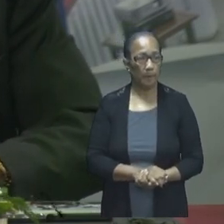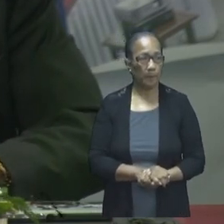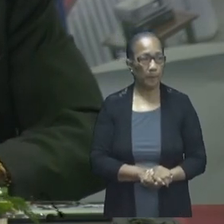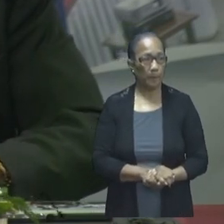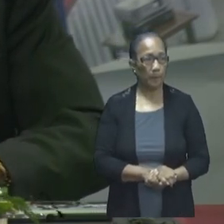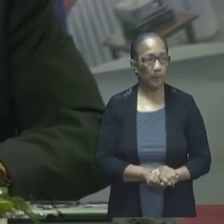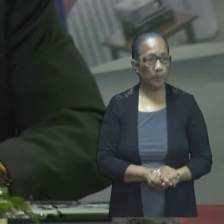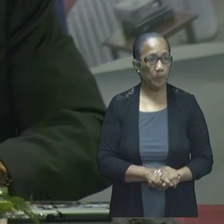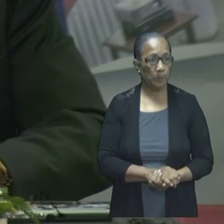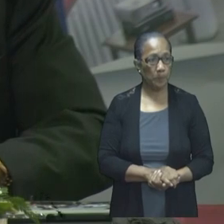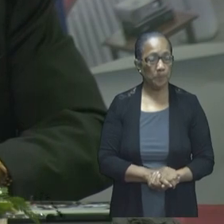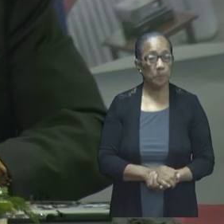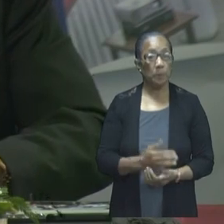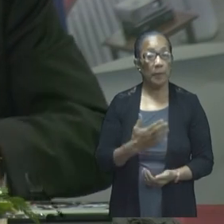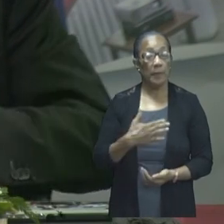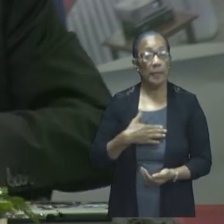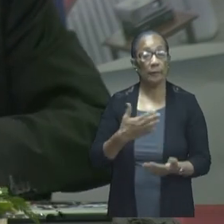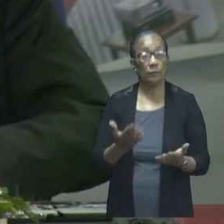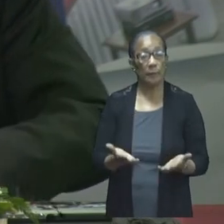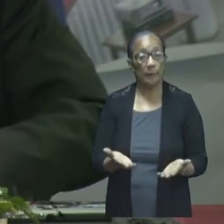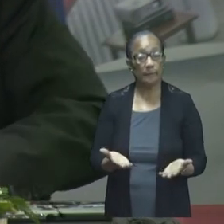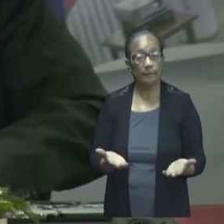dat van